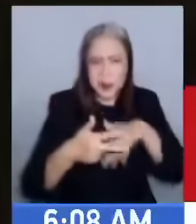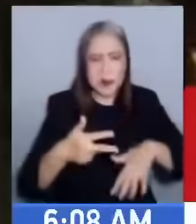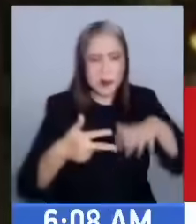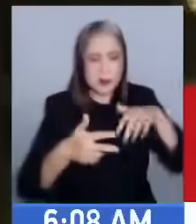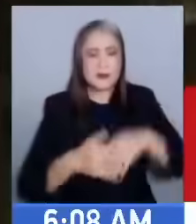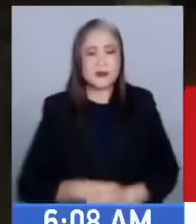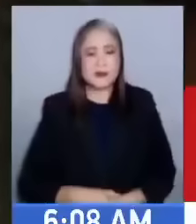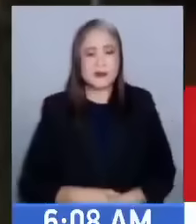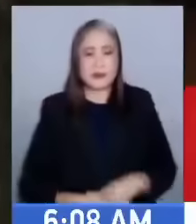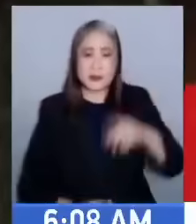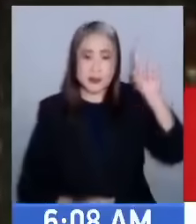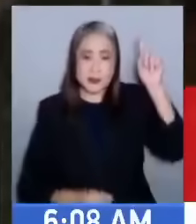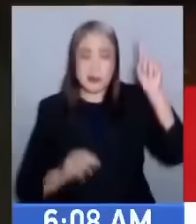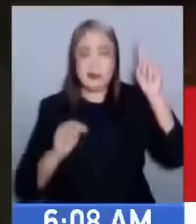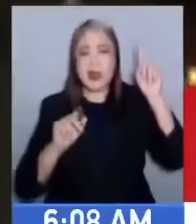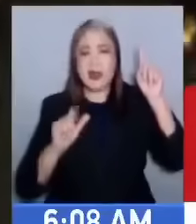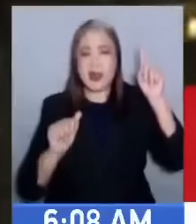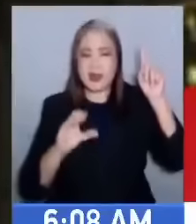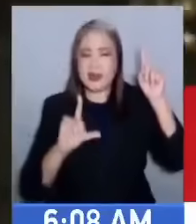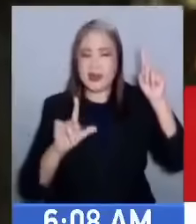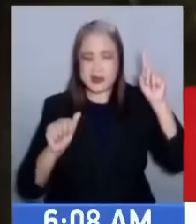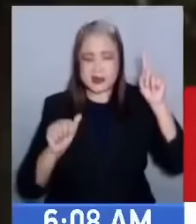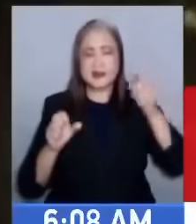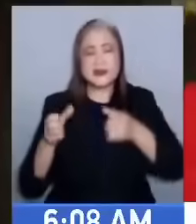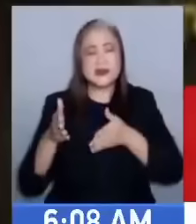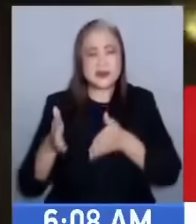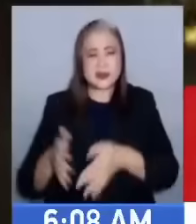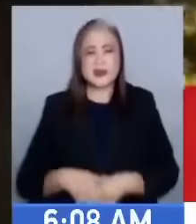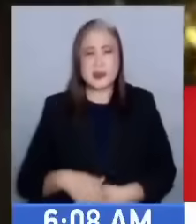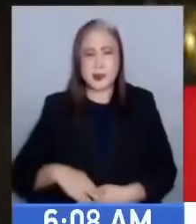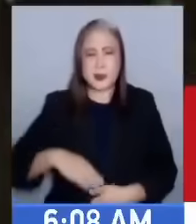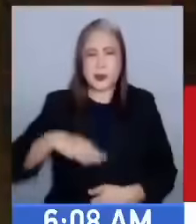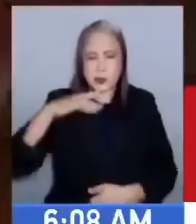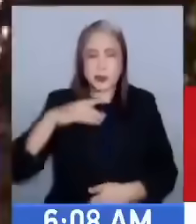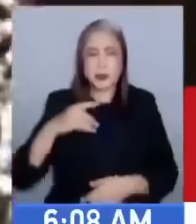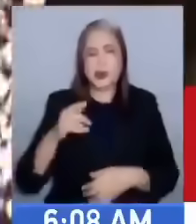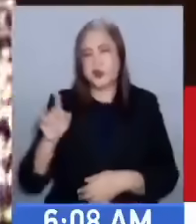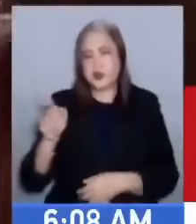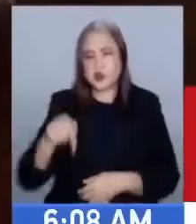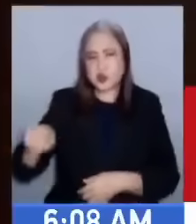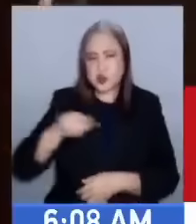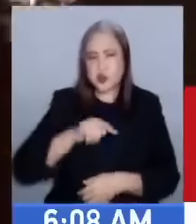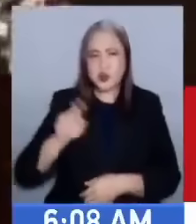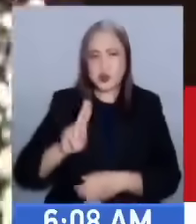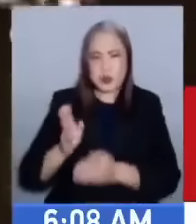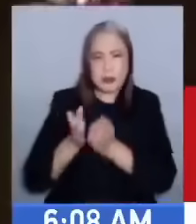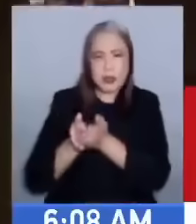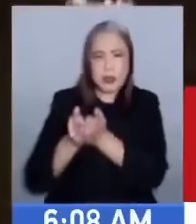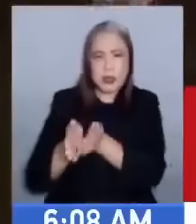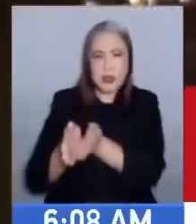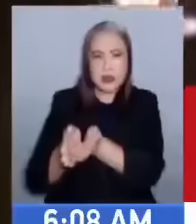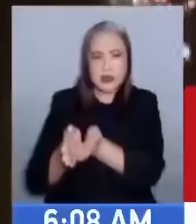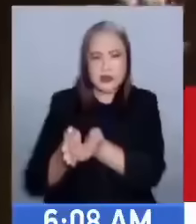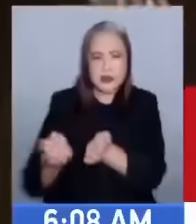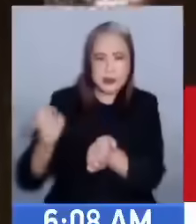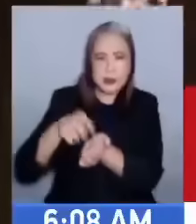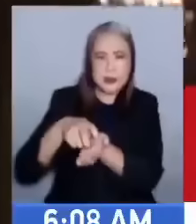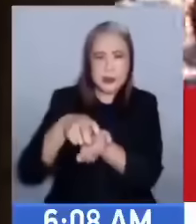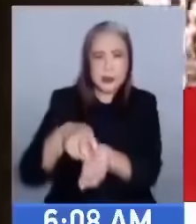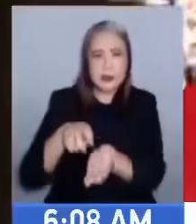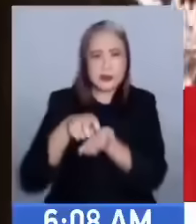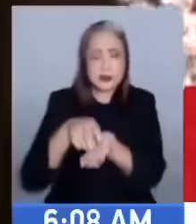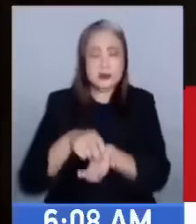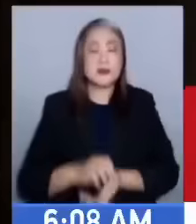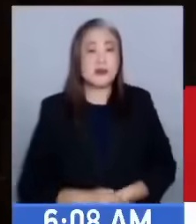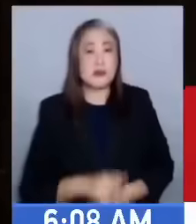tubig bangka na rin ang ginagamit malapit sa panulukan ng Araneta Avenue tulong-tulong naman ang mga residente sa pagtulak